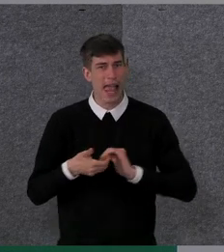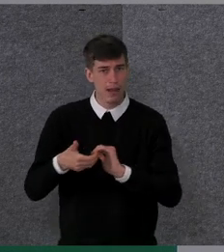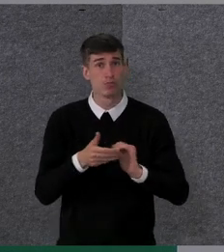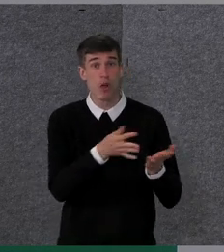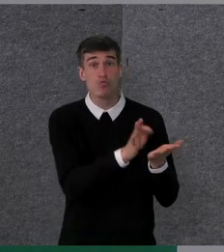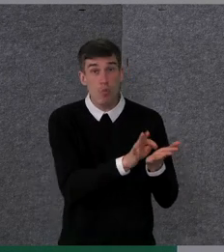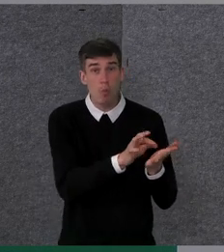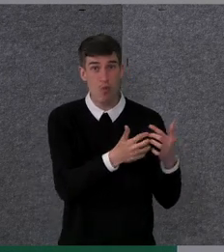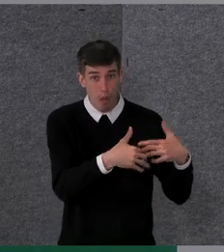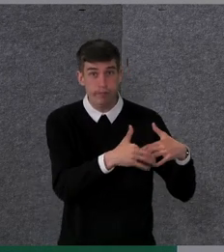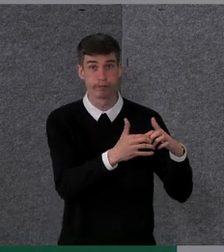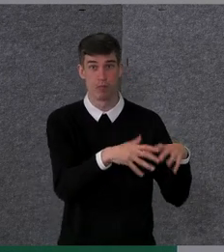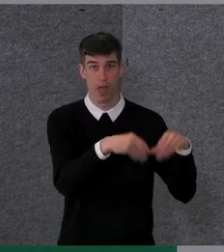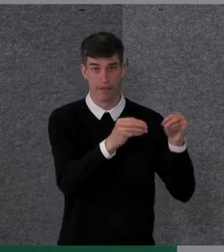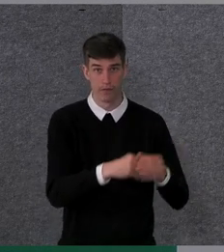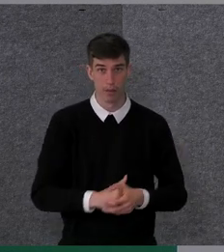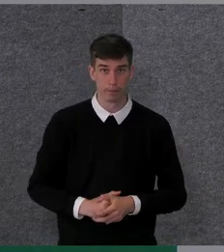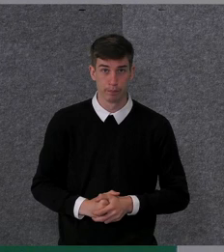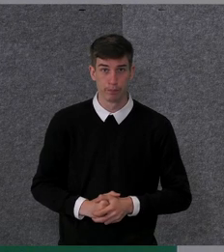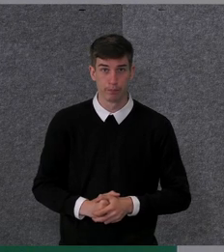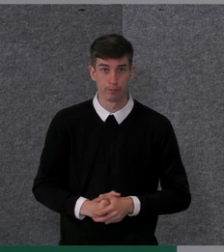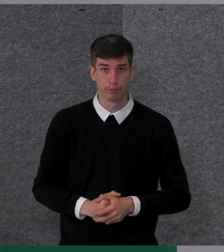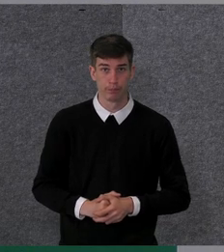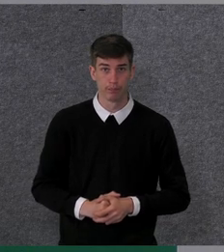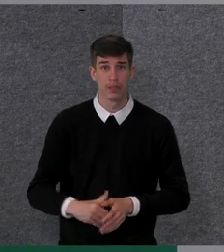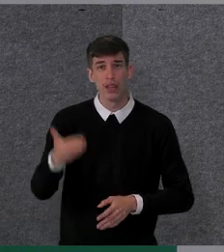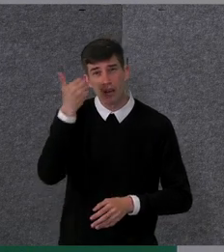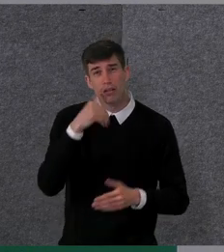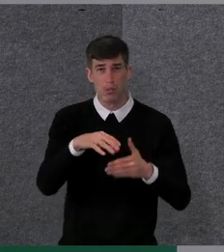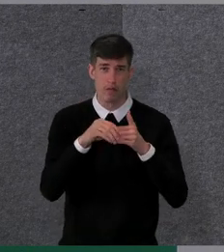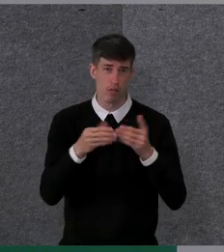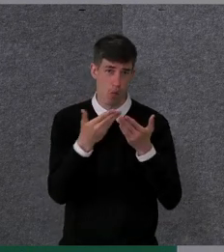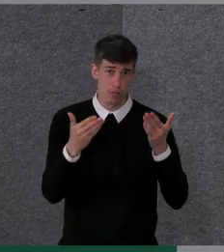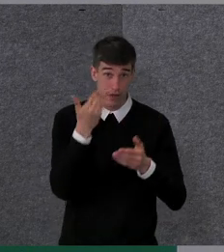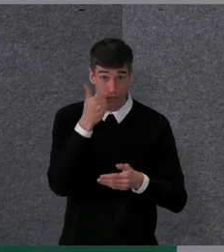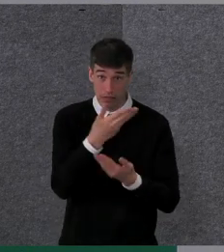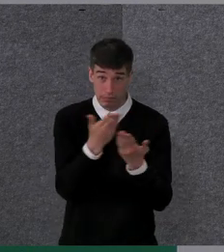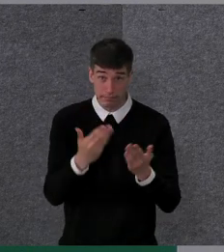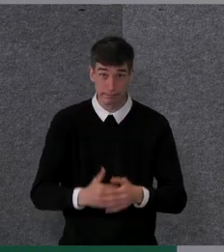an. Liebe Freundinnen und Freunde, ich freue mich auf eure Unterstützung. Vielen Dank.